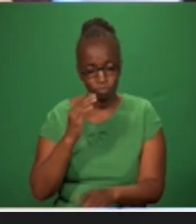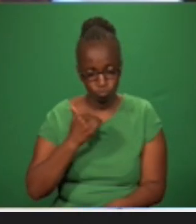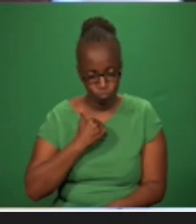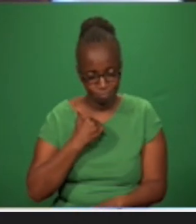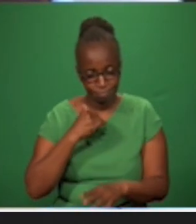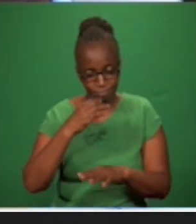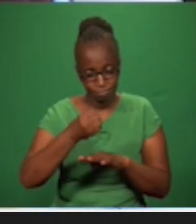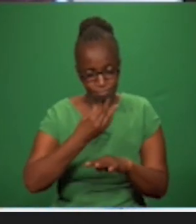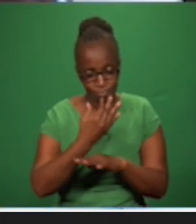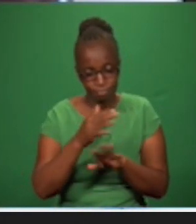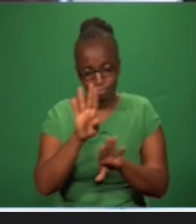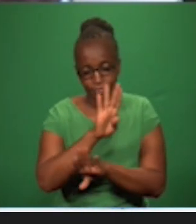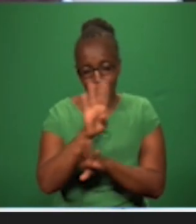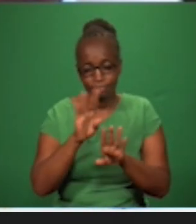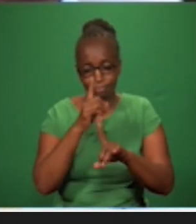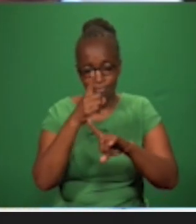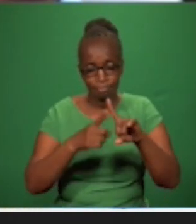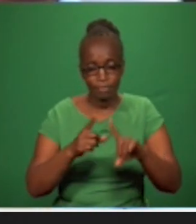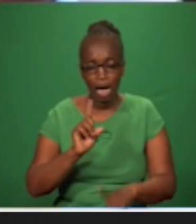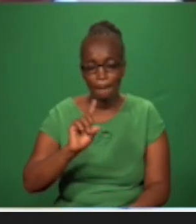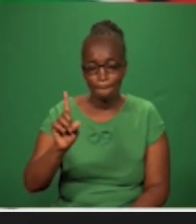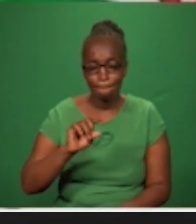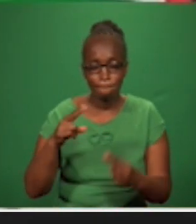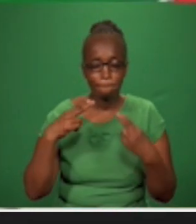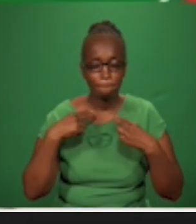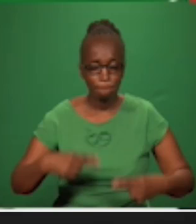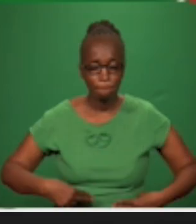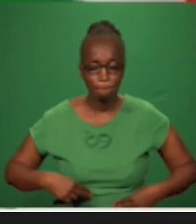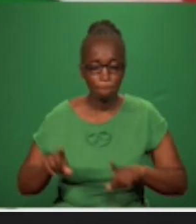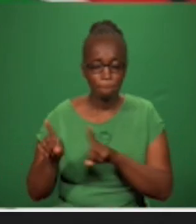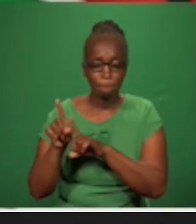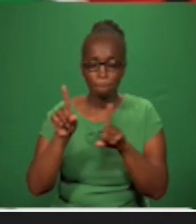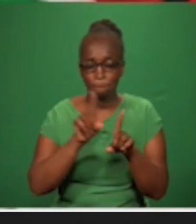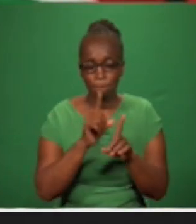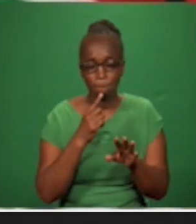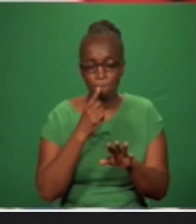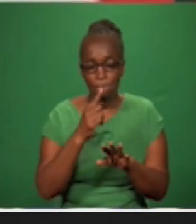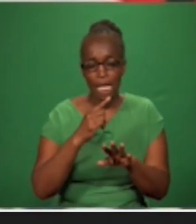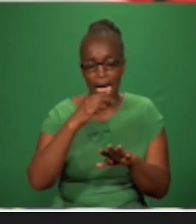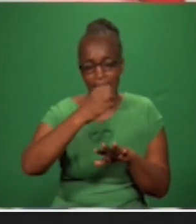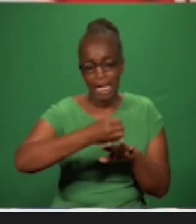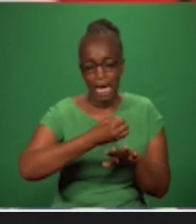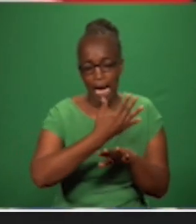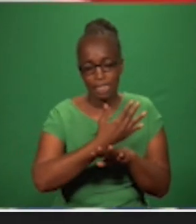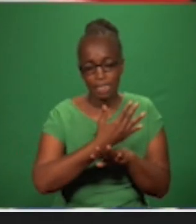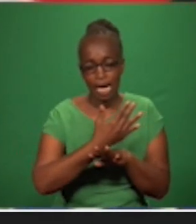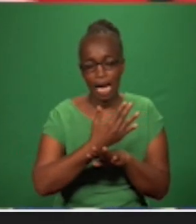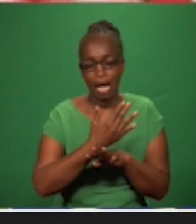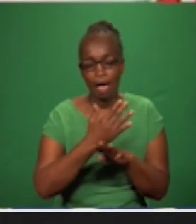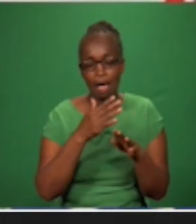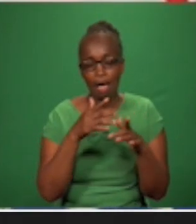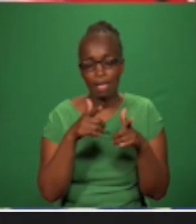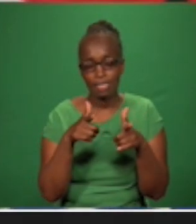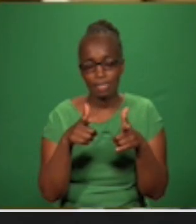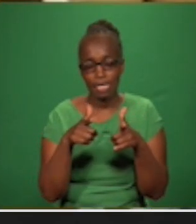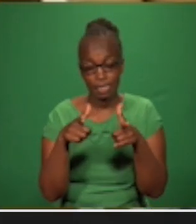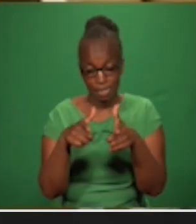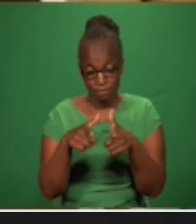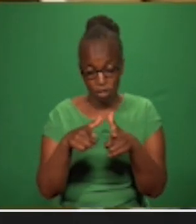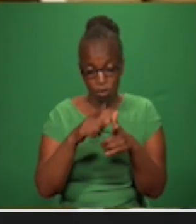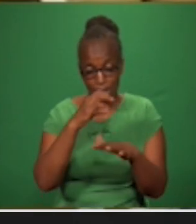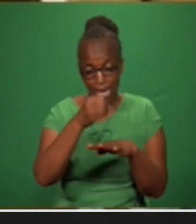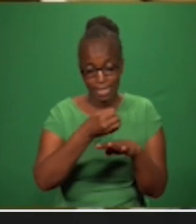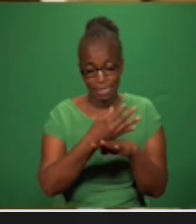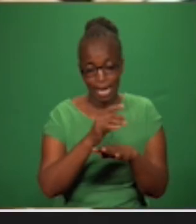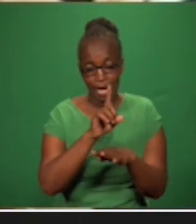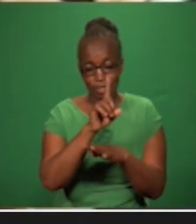diagnosed every year. So it's a top priority. Wizara ya Afya nchini pia imetaja saratani ya njia